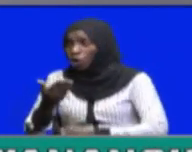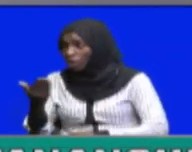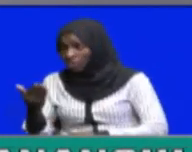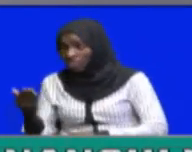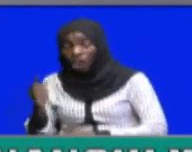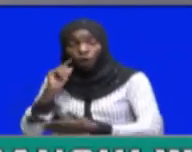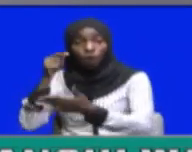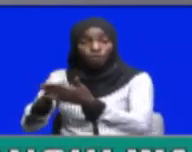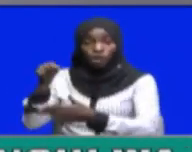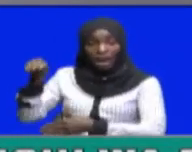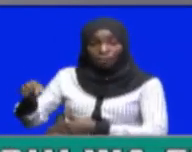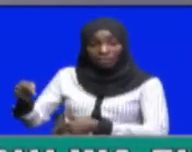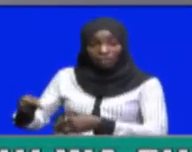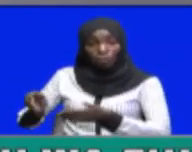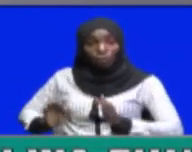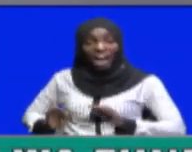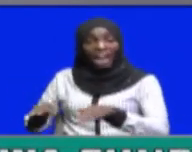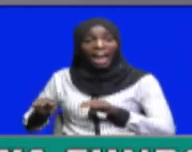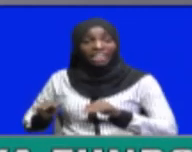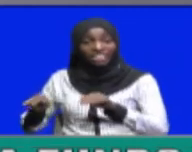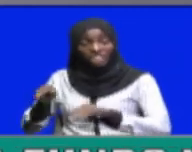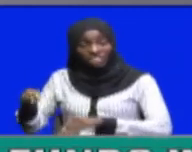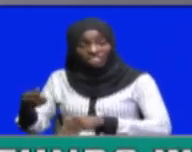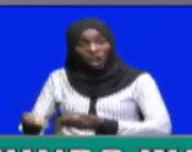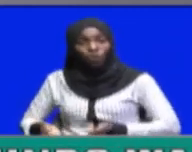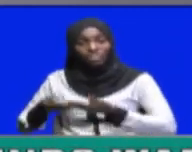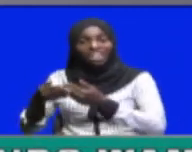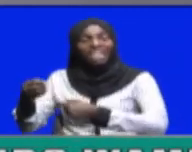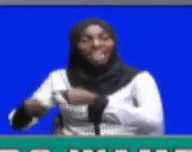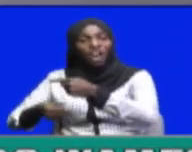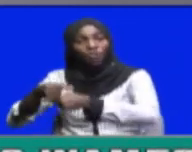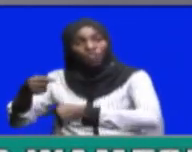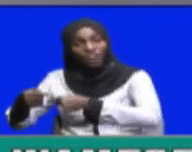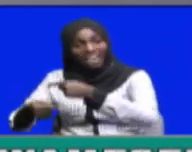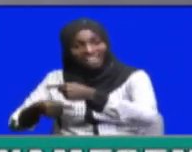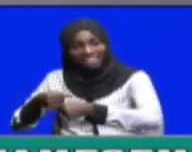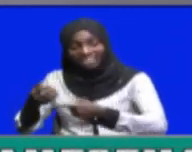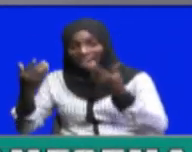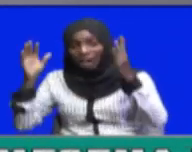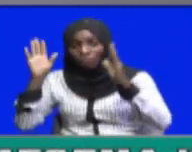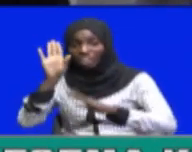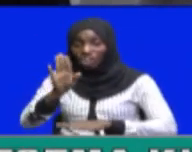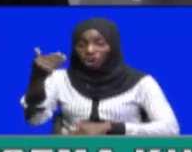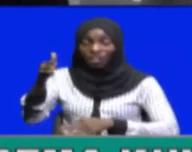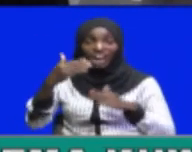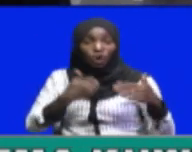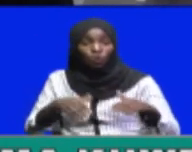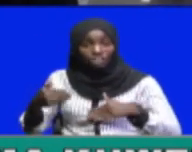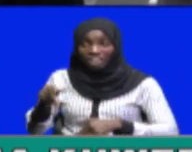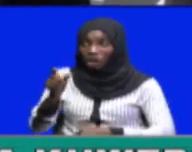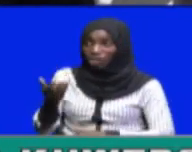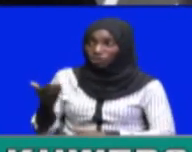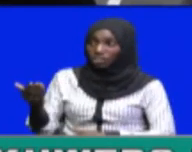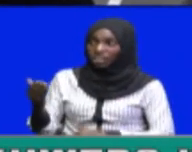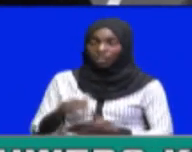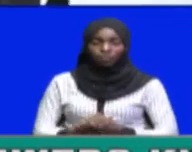shule, lakini kama alikuwa hatolewi nje, basi ataweza kutolewa nje kwa kujumuika na wenzake katika michezo. Mkurugenzi shirika la